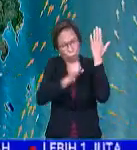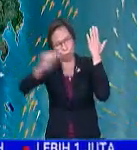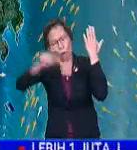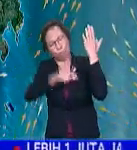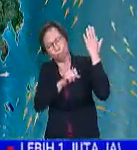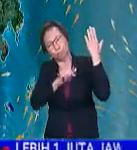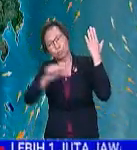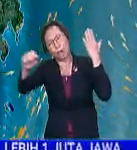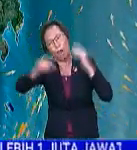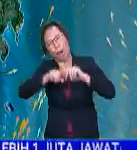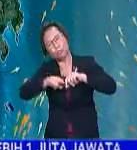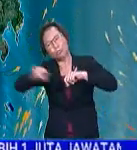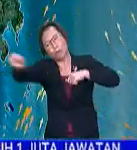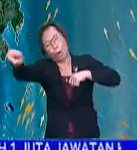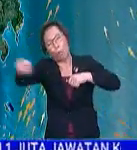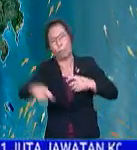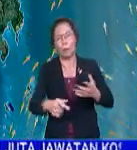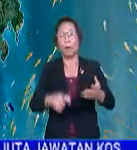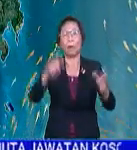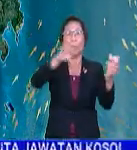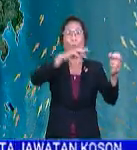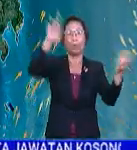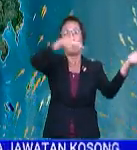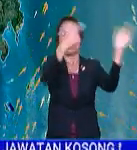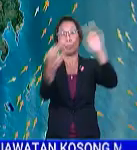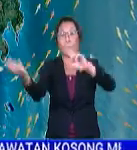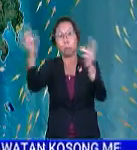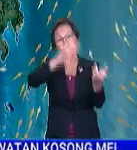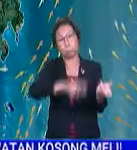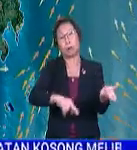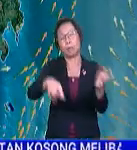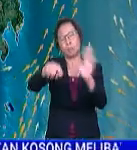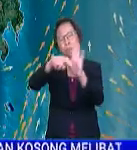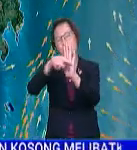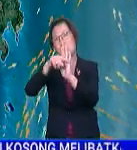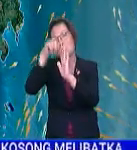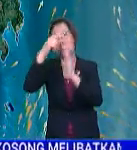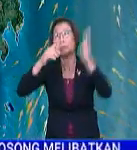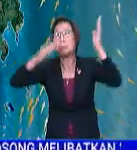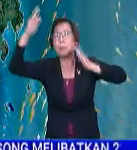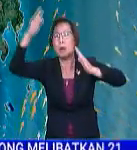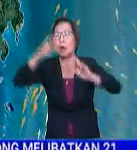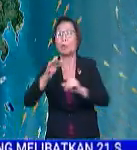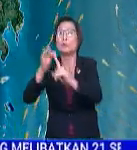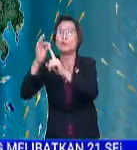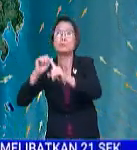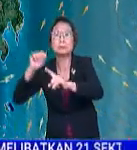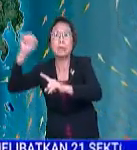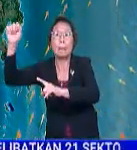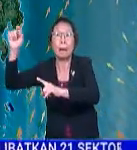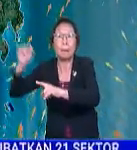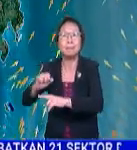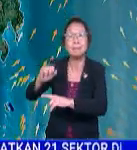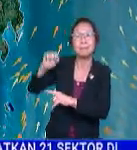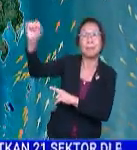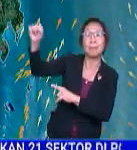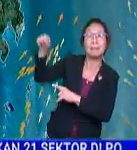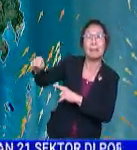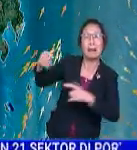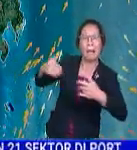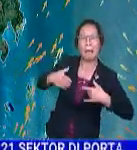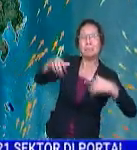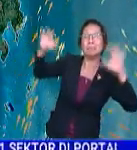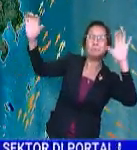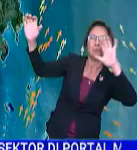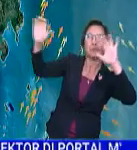Ribut Tropika Conson ini sedikit sebanyak telah memberi kesan kepada negara kita, khususnya bagi negeri Sabah, yang mana negeri Sabah mungkin mengalami